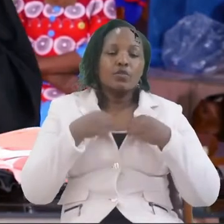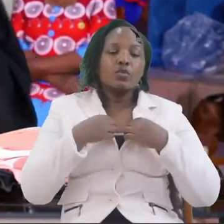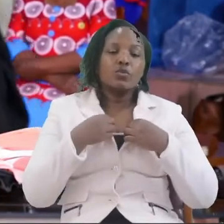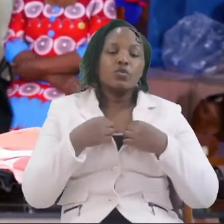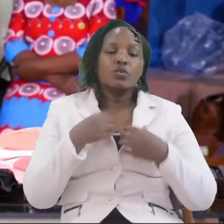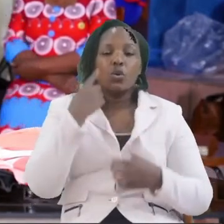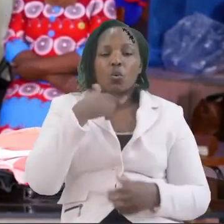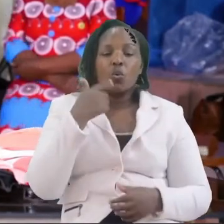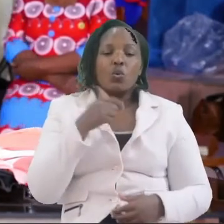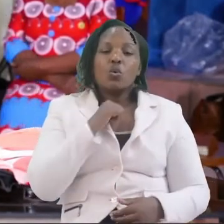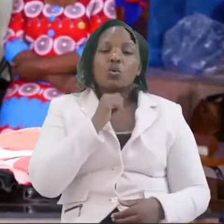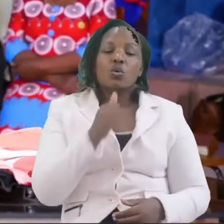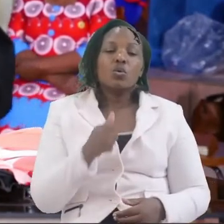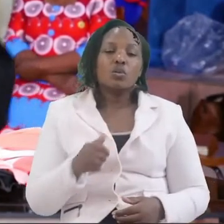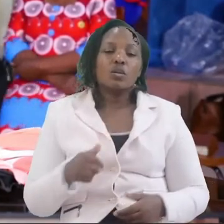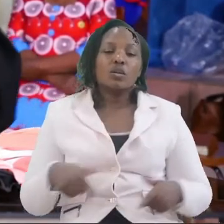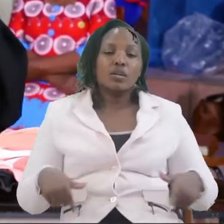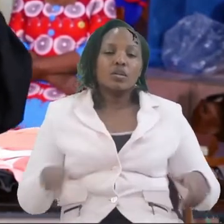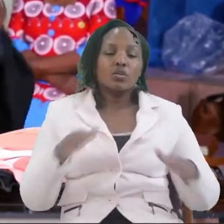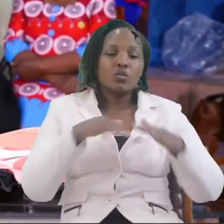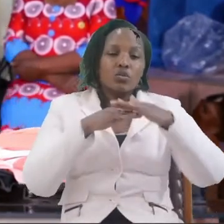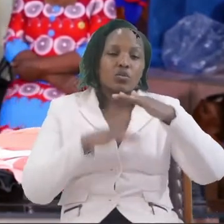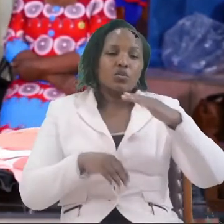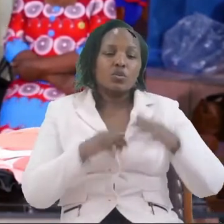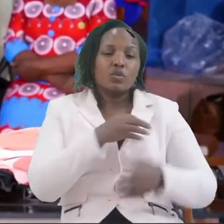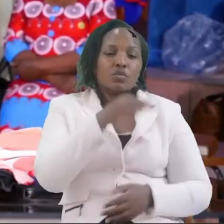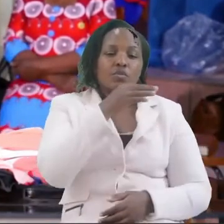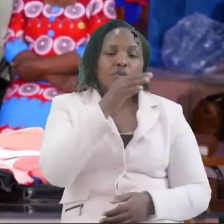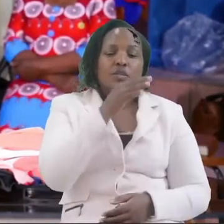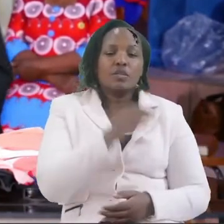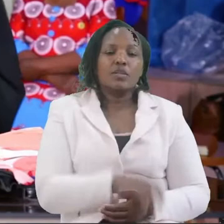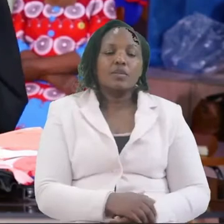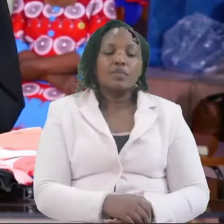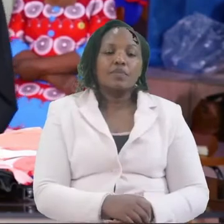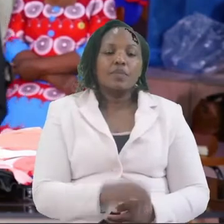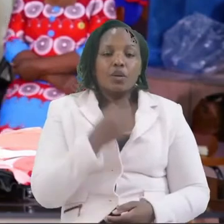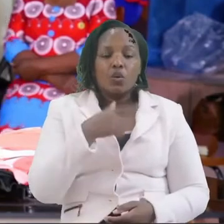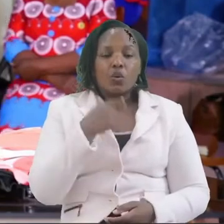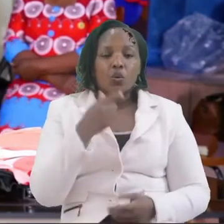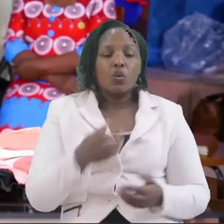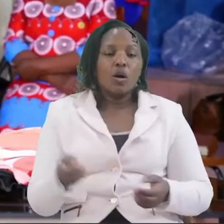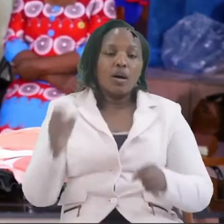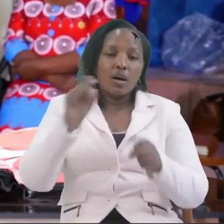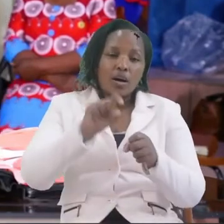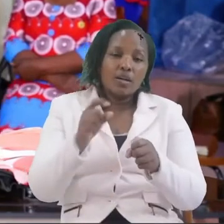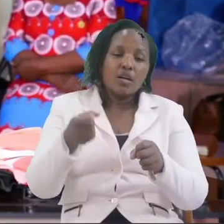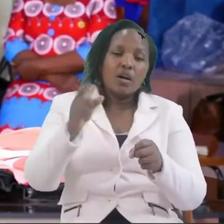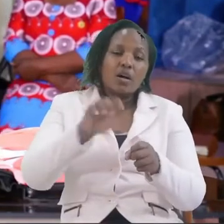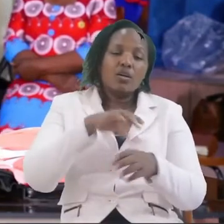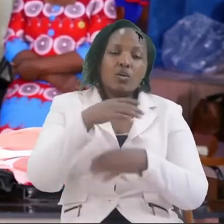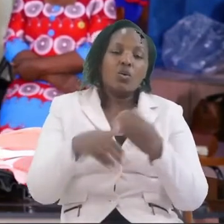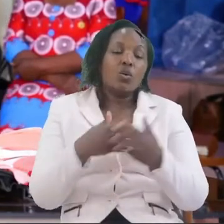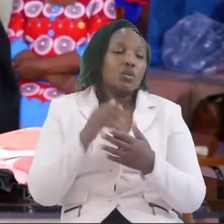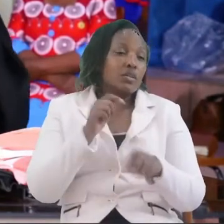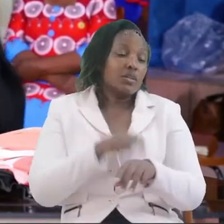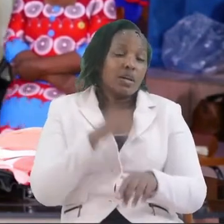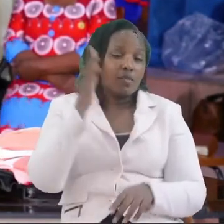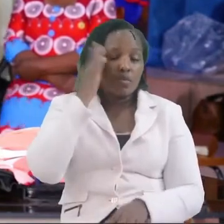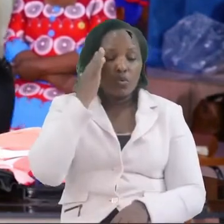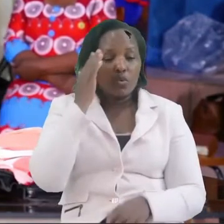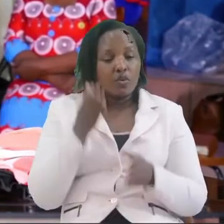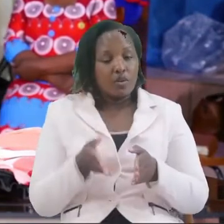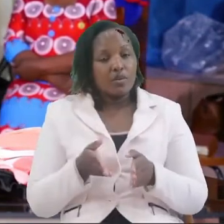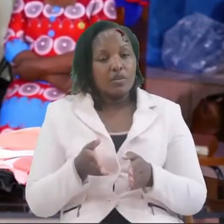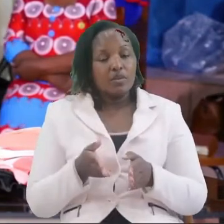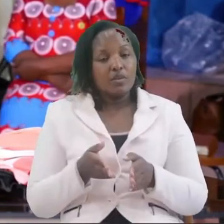hata kuachilia upungukiwe kiroho. Ni Mungu ambaye atakushidishia yote. Ukijua hivyo, hata wakati